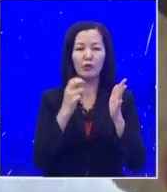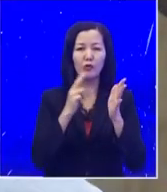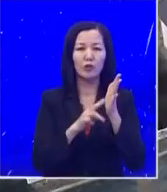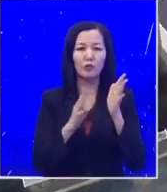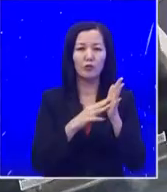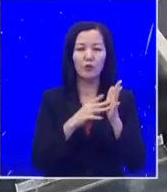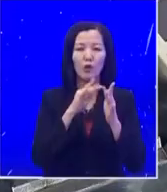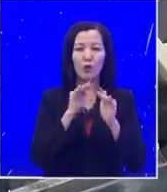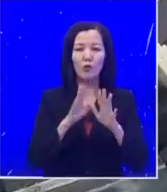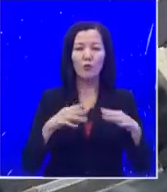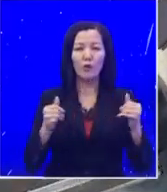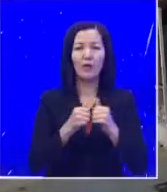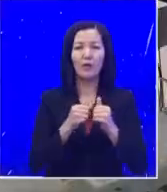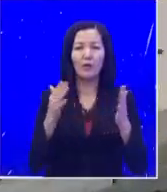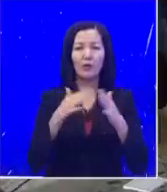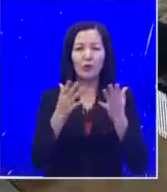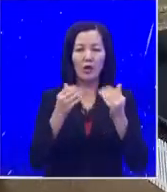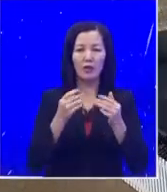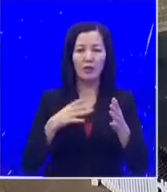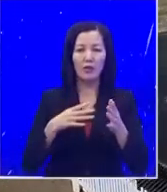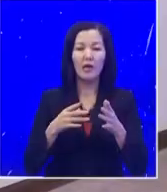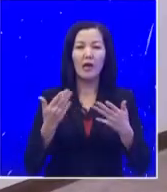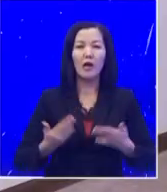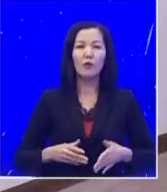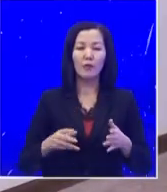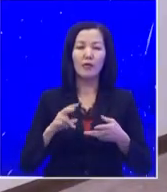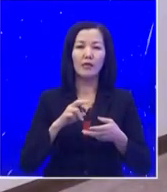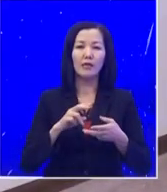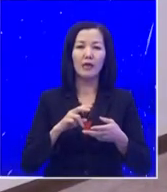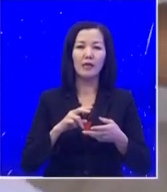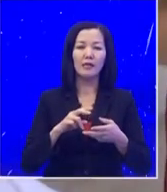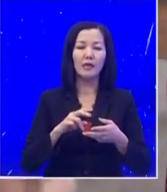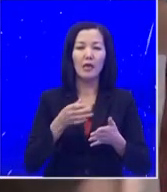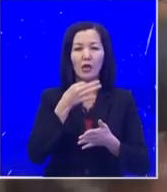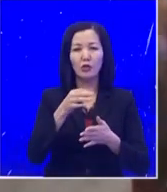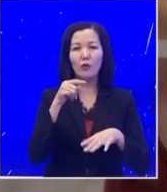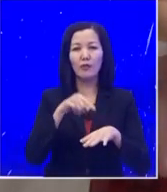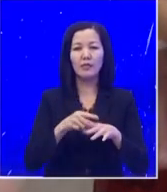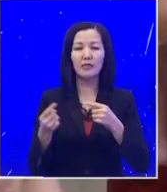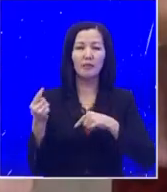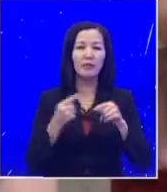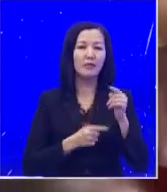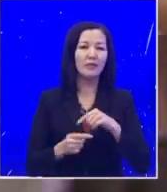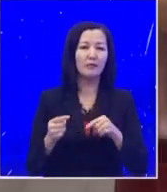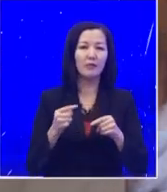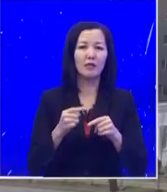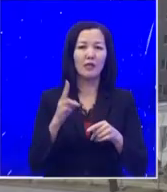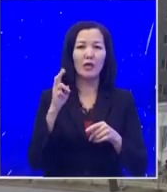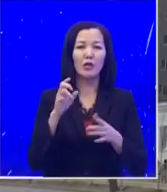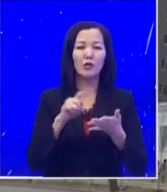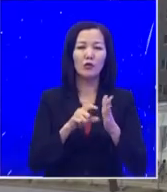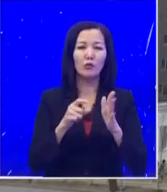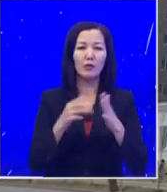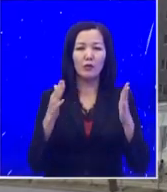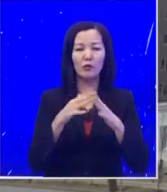1779 көпбалалы жанұя баспаналы болды. Әлеуметтік жауапкершілікті сезінген бизнесмендер жағдайсыздарға 200 пәтер